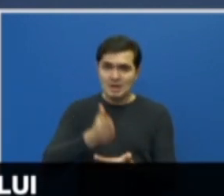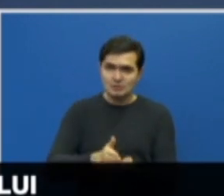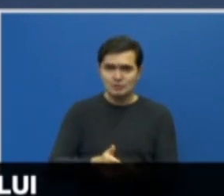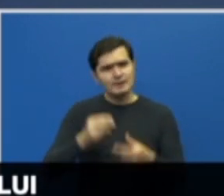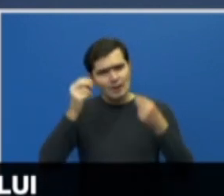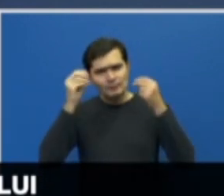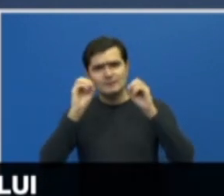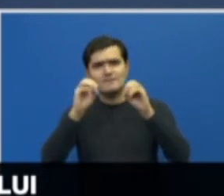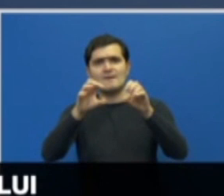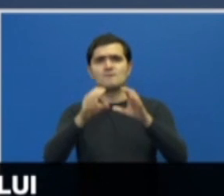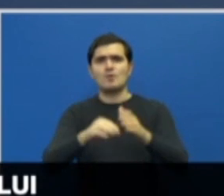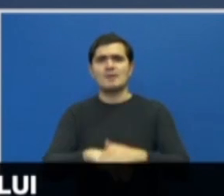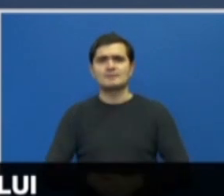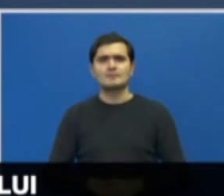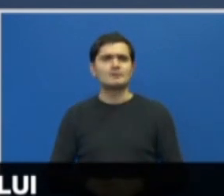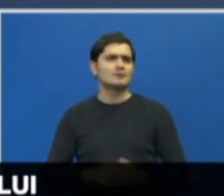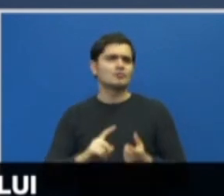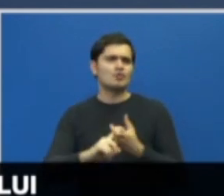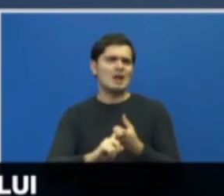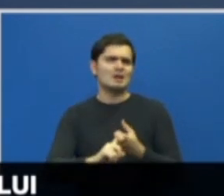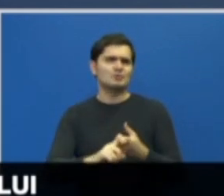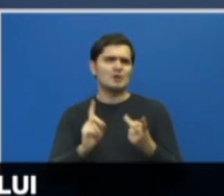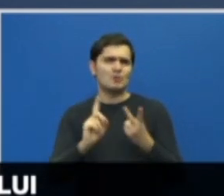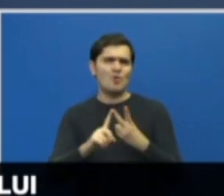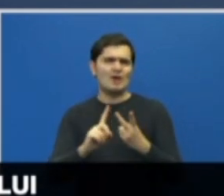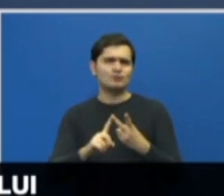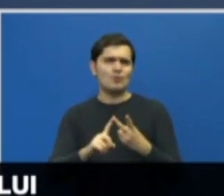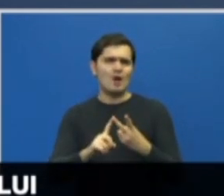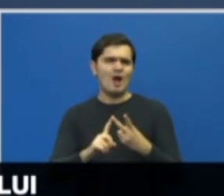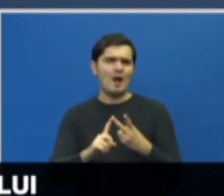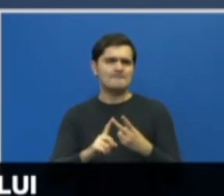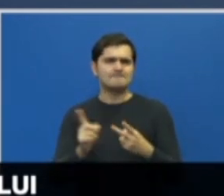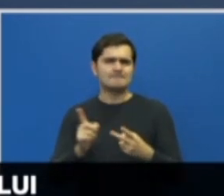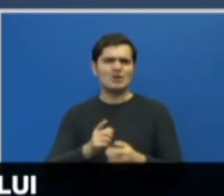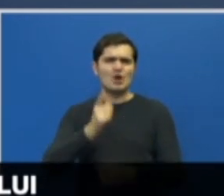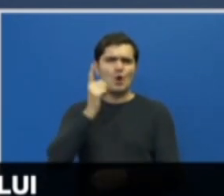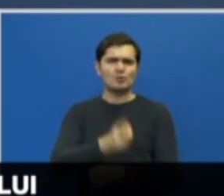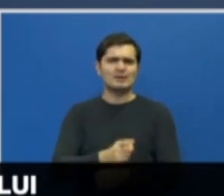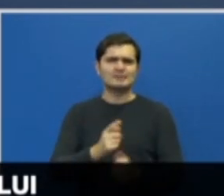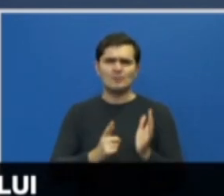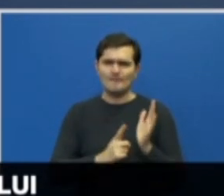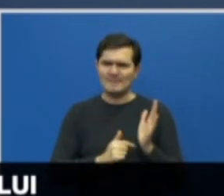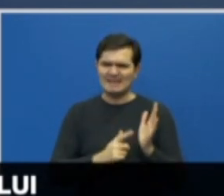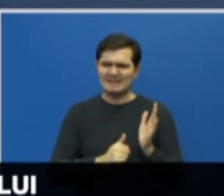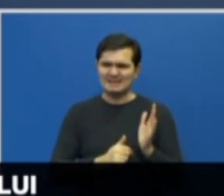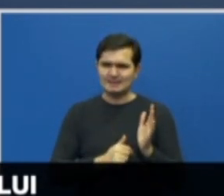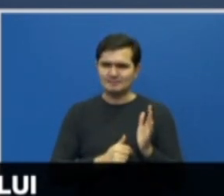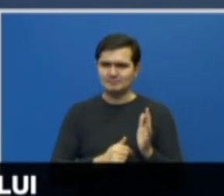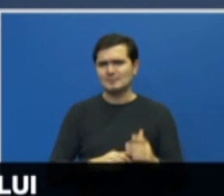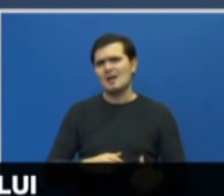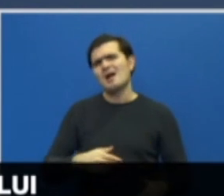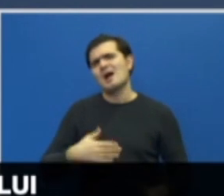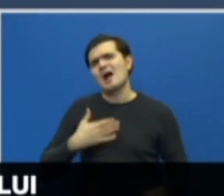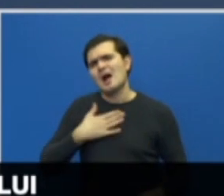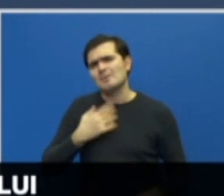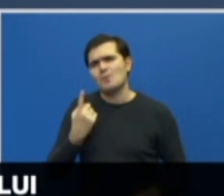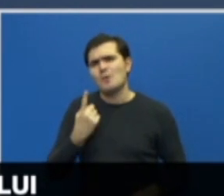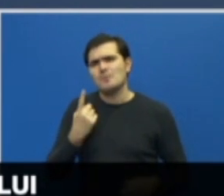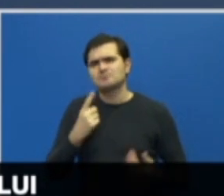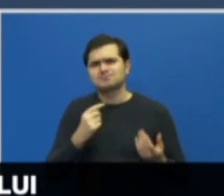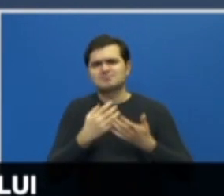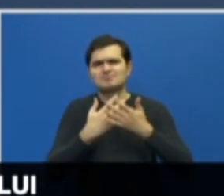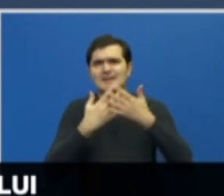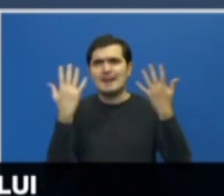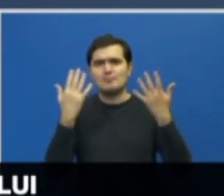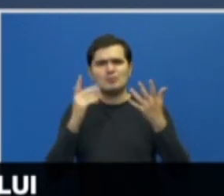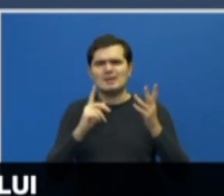informați. Bun. În legătură cu cea de-a doua ordonanță, cu pensiile, aș avea o nelămurire